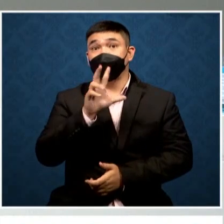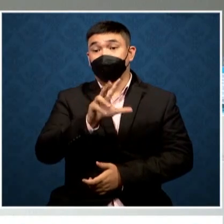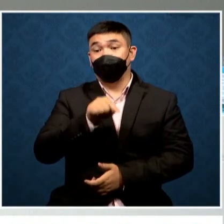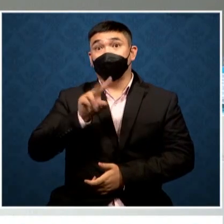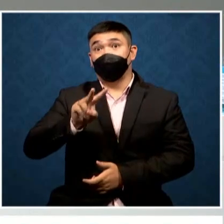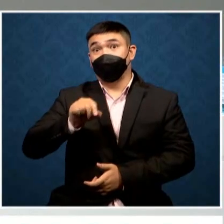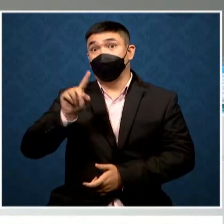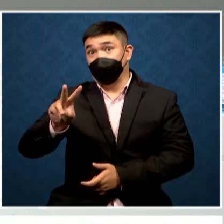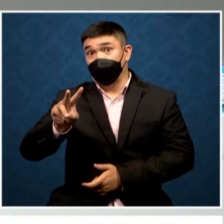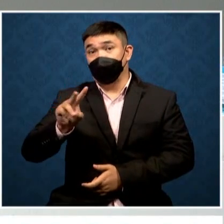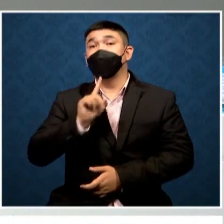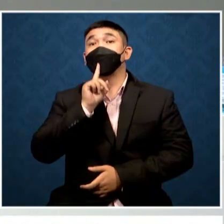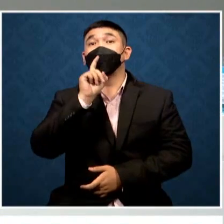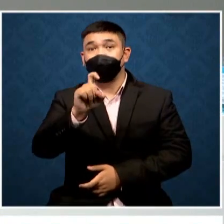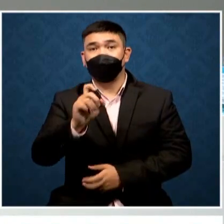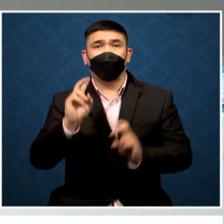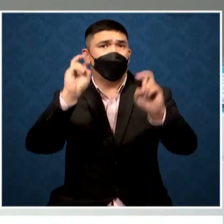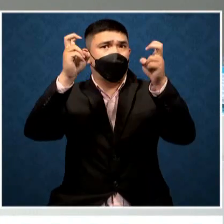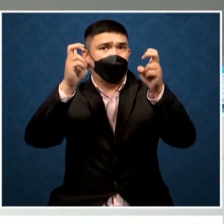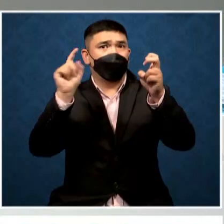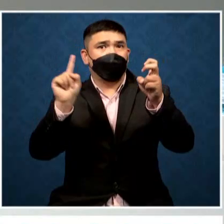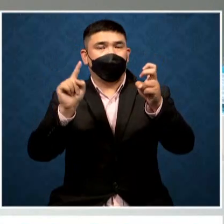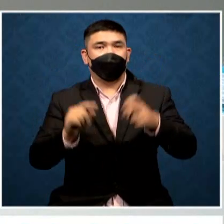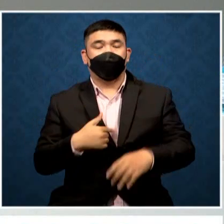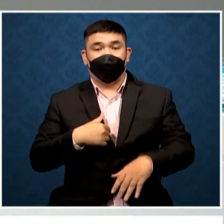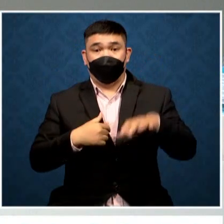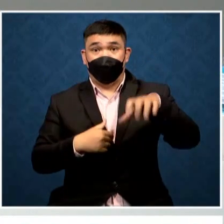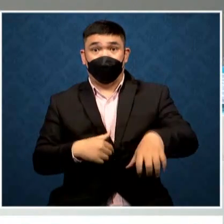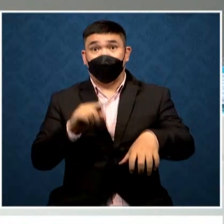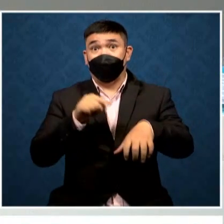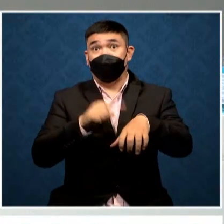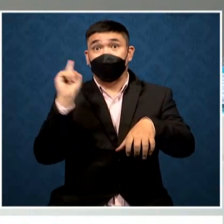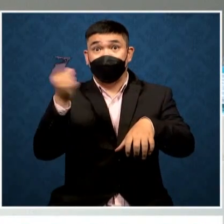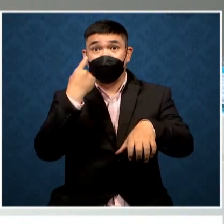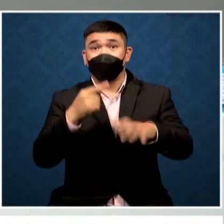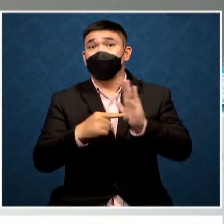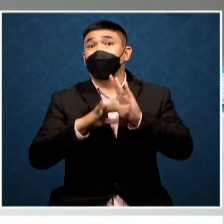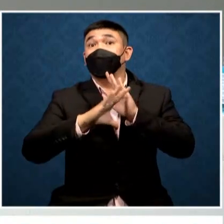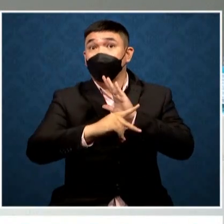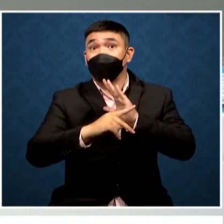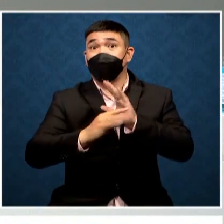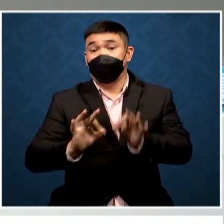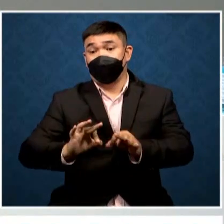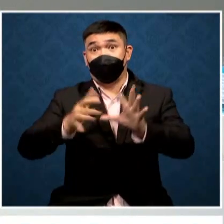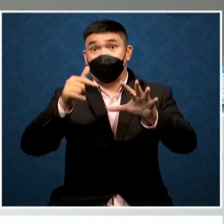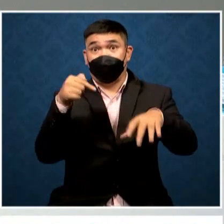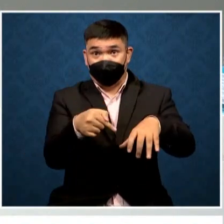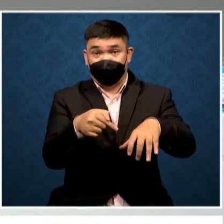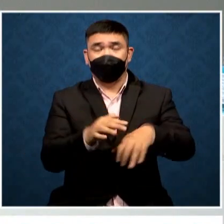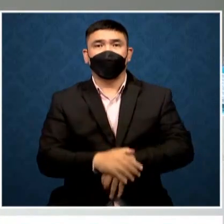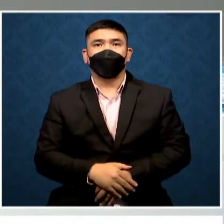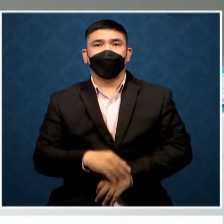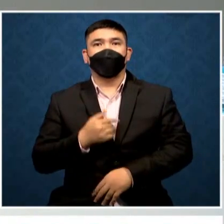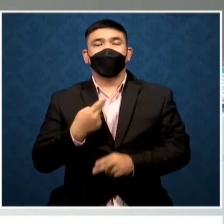3.2.2 กระทู้ถามเรื่องกรณี Mountain Bee อำเภอสัตหีบจังหวัดชลบุรีท่านวันชัยส